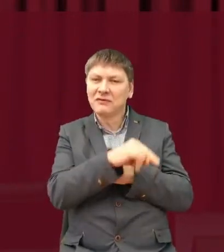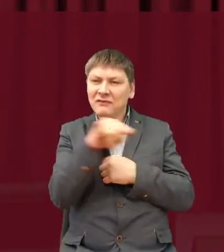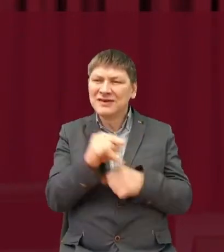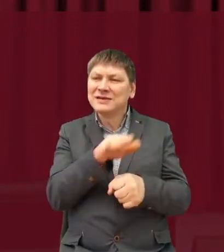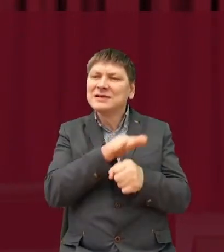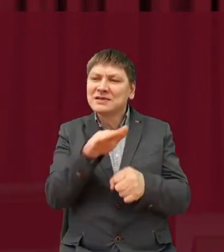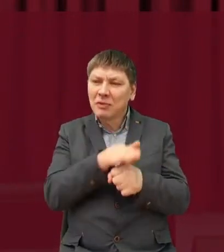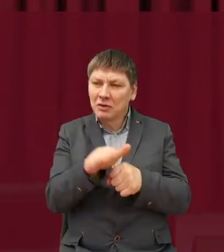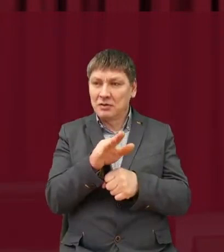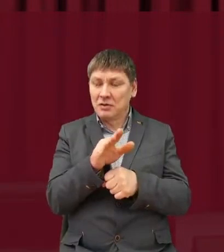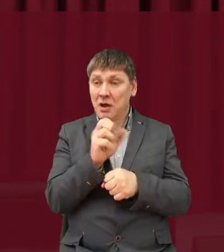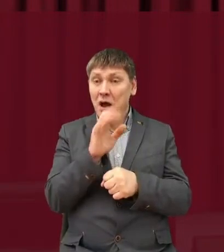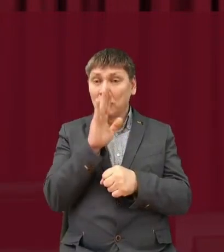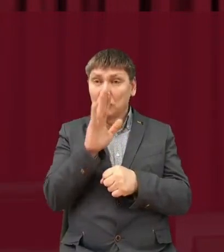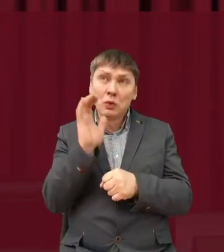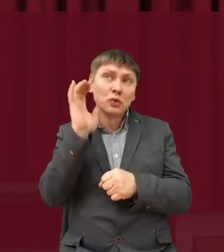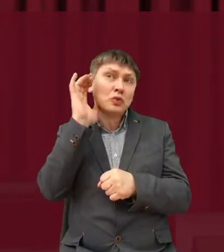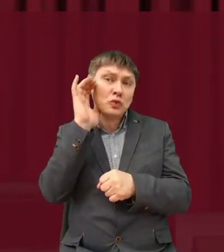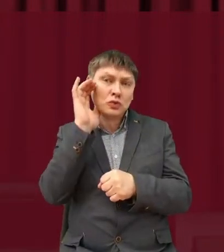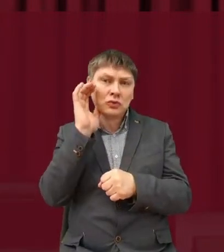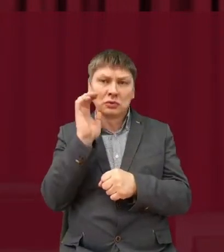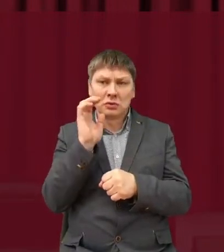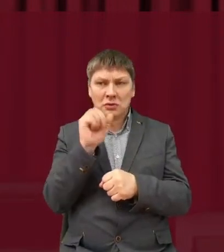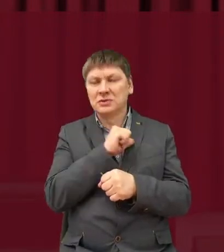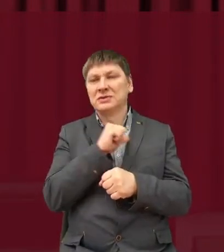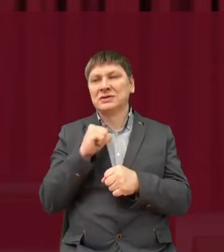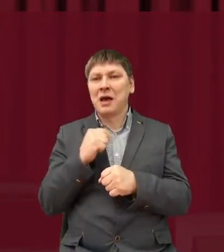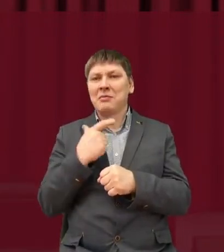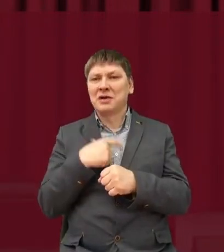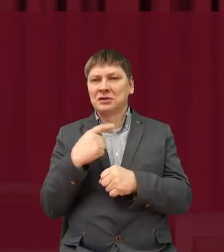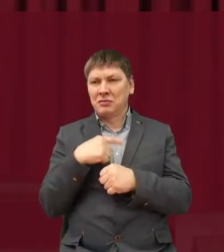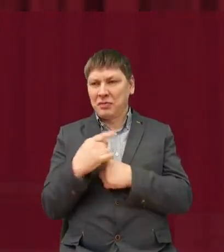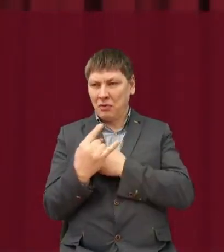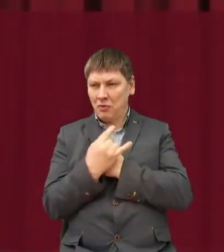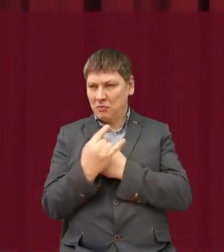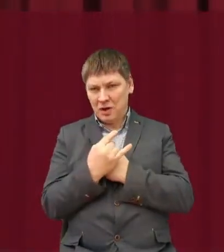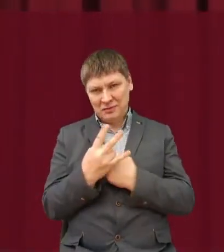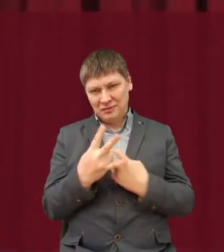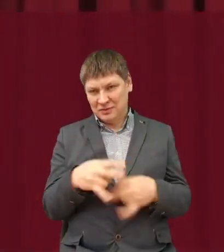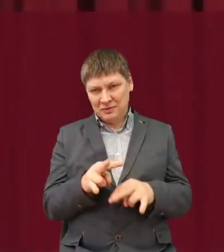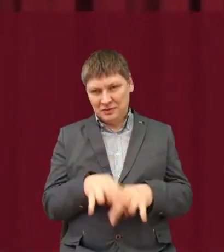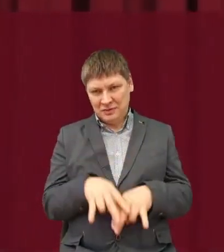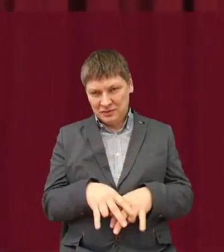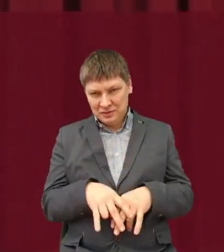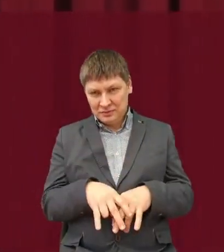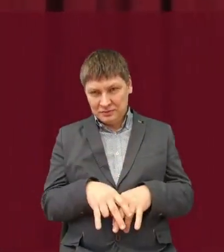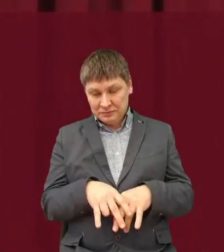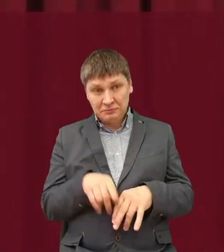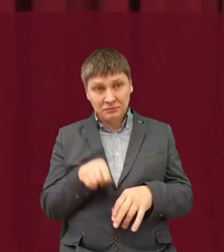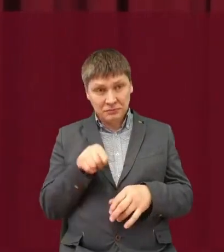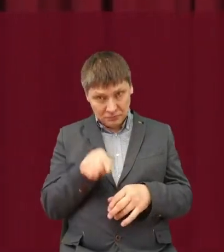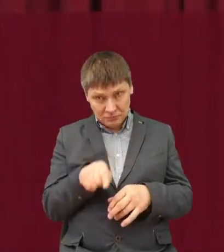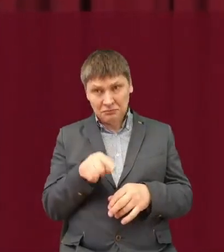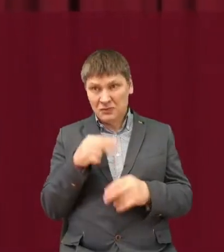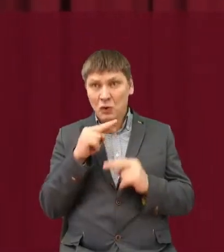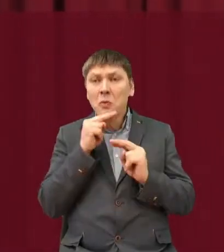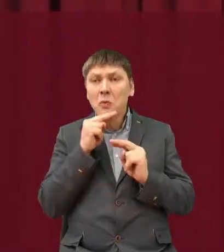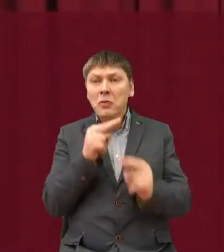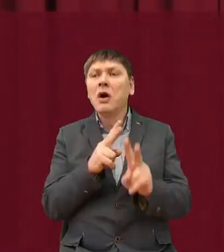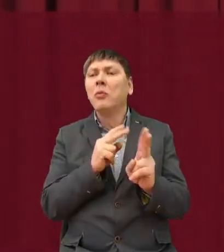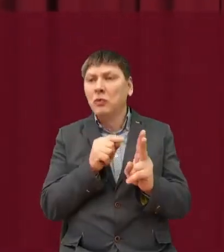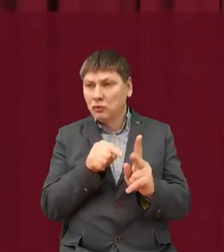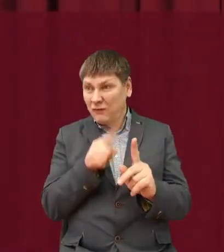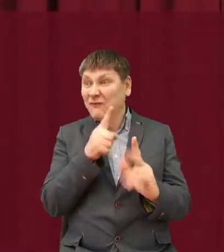слова они слышатели только обманывающие сами себя он обращается к людям верующим к